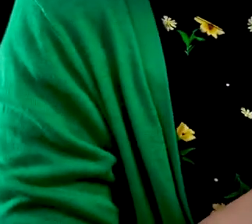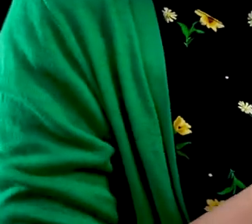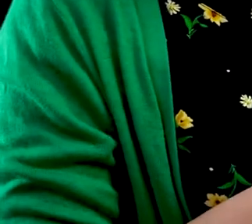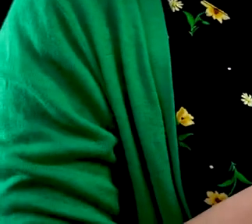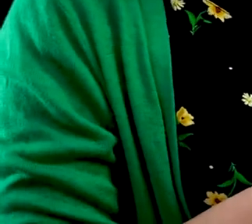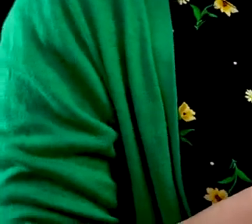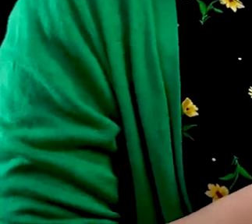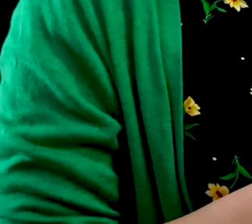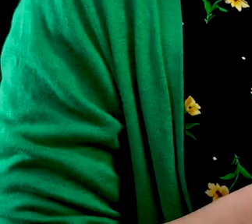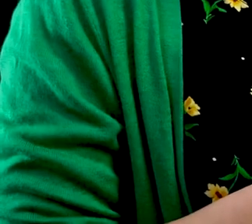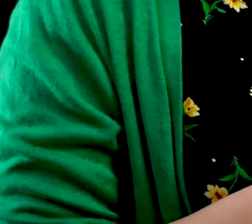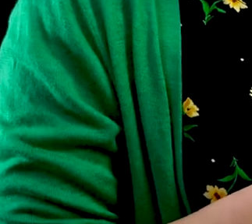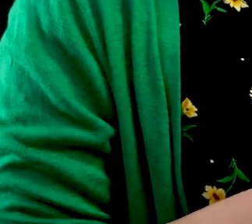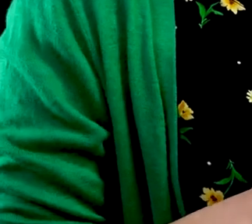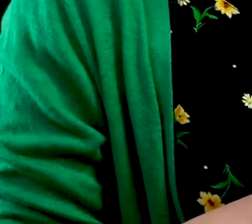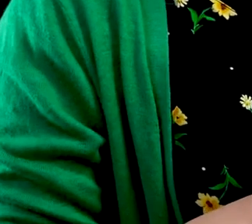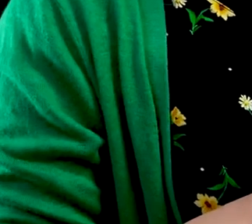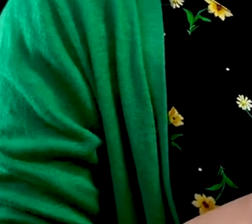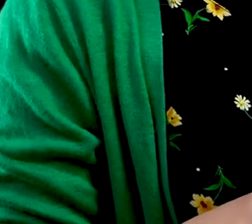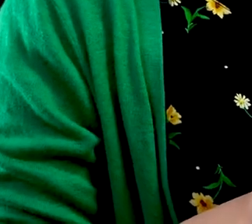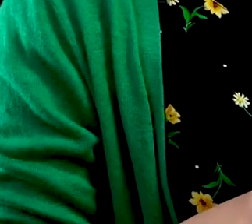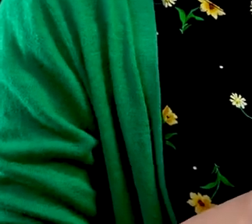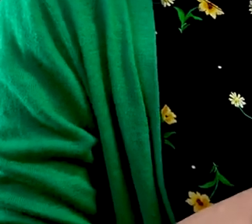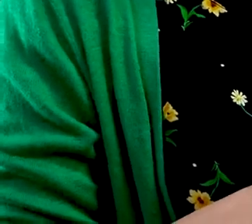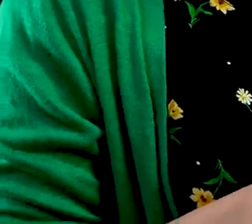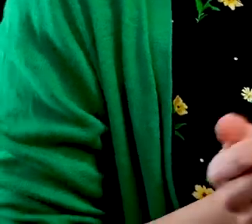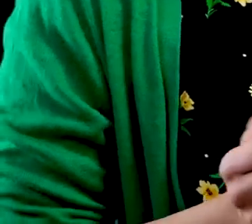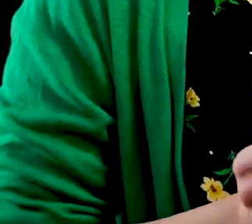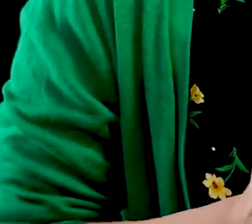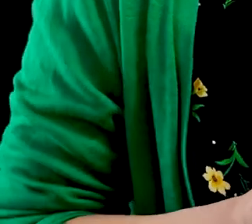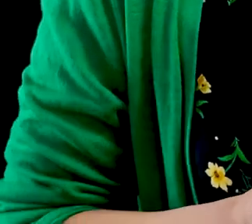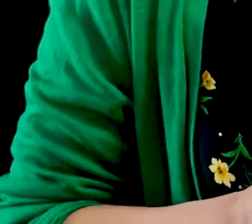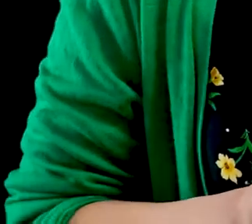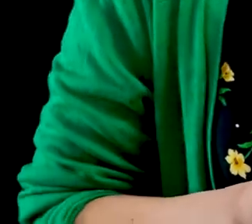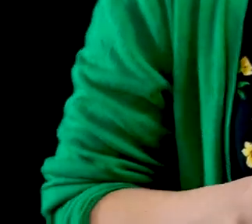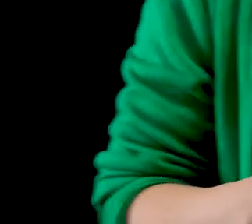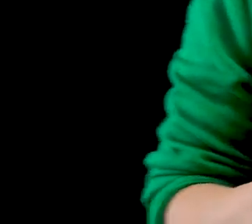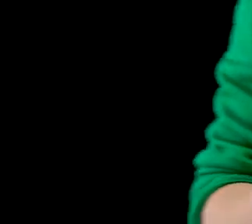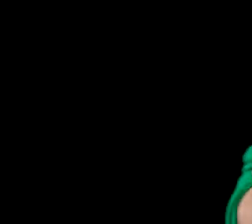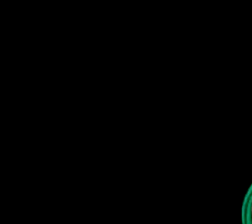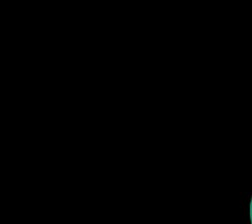qui dit à sa maman « Maman, j'ai faim, je veux quelque chose à manger !»